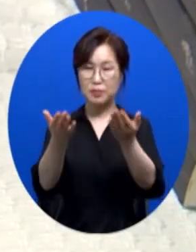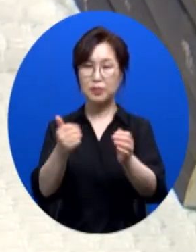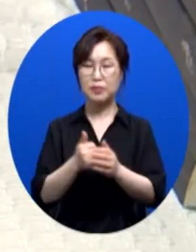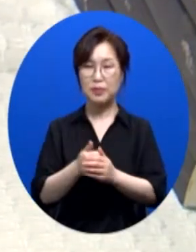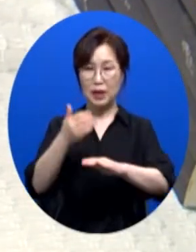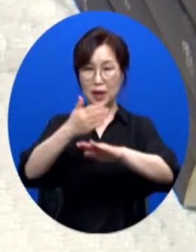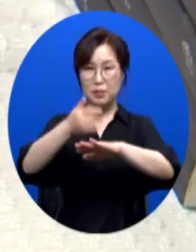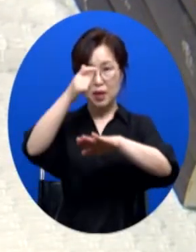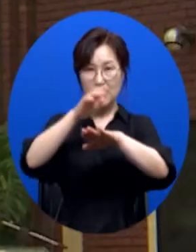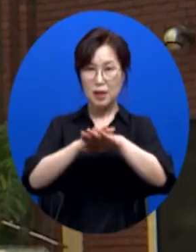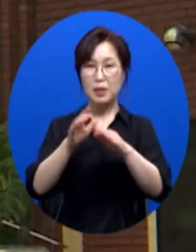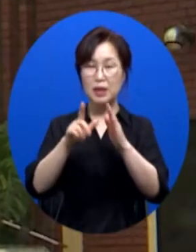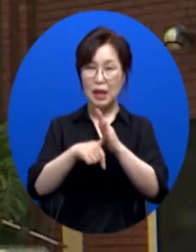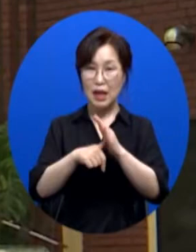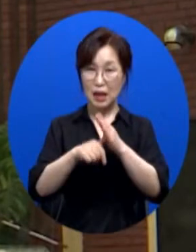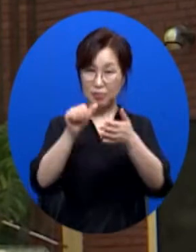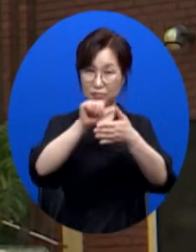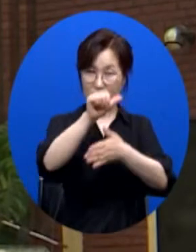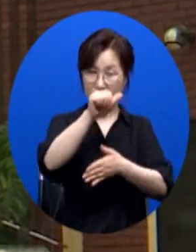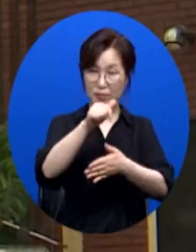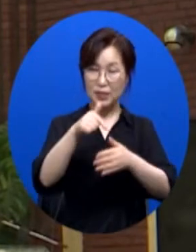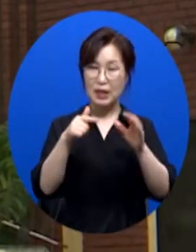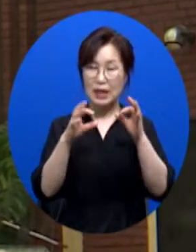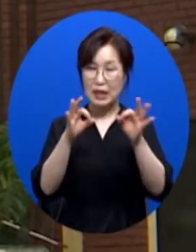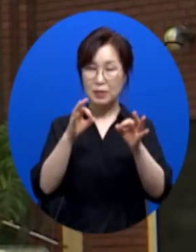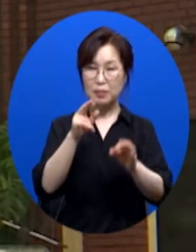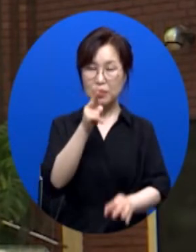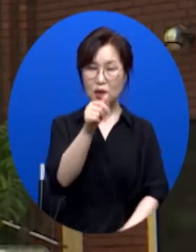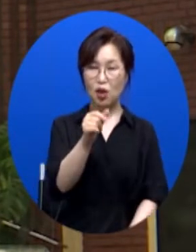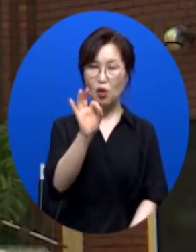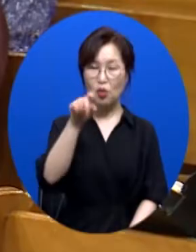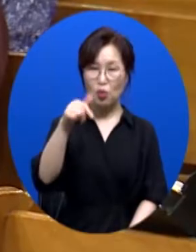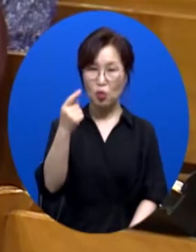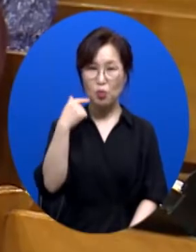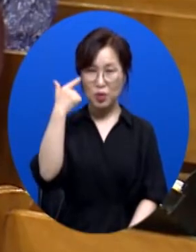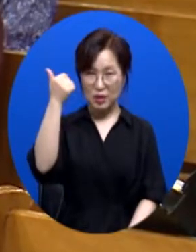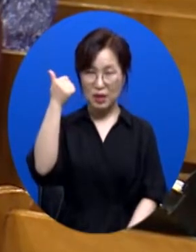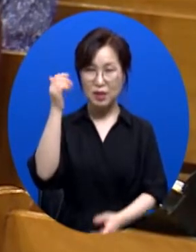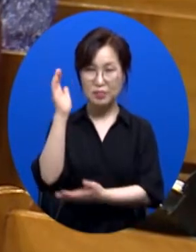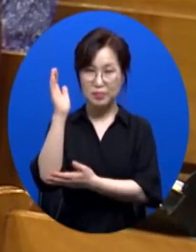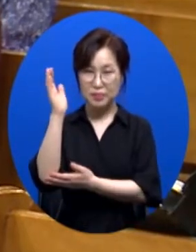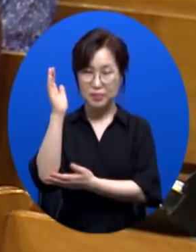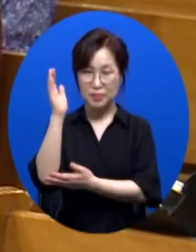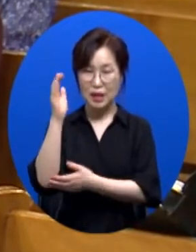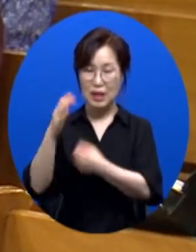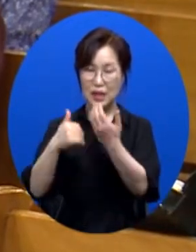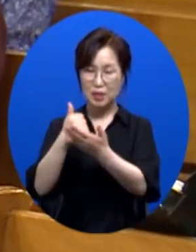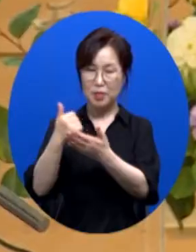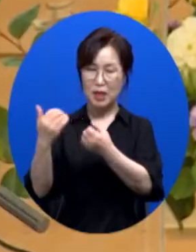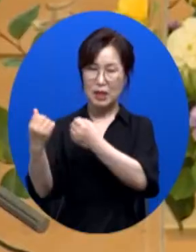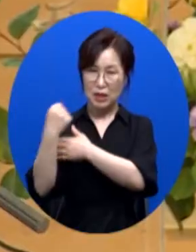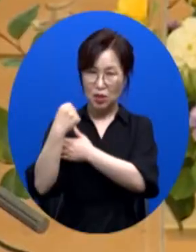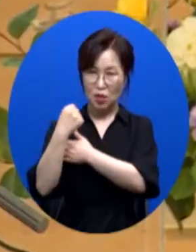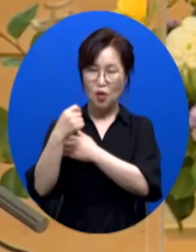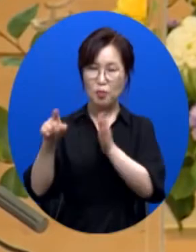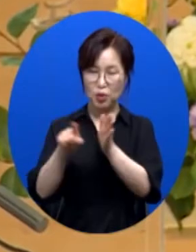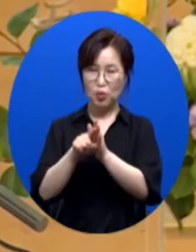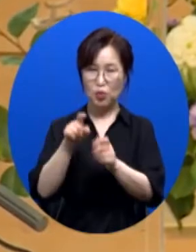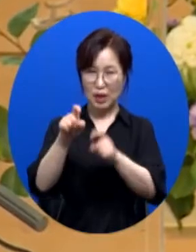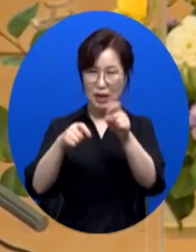감사 앱에서 김용은 목사의 장남 김형곤 목사가 하나님의 능력을 믿고 나가자 라는 내용의 말씀을 전했으며